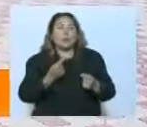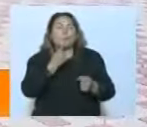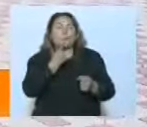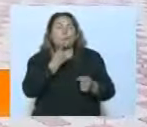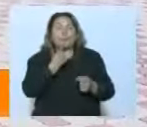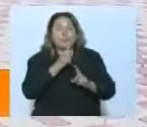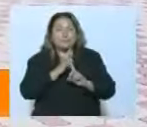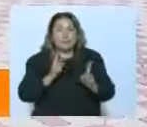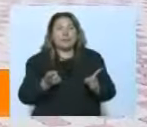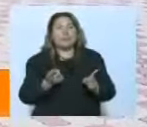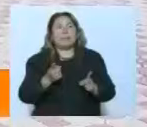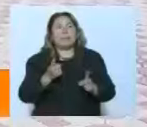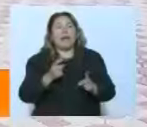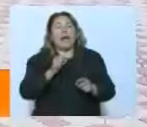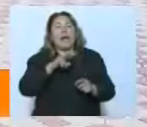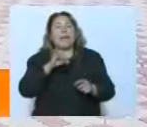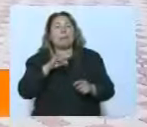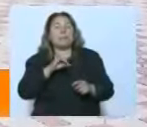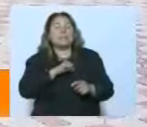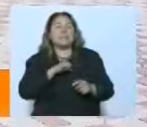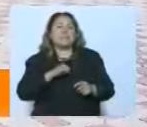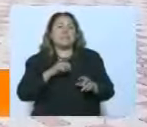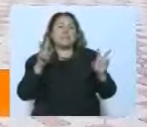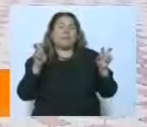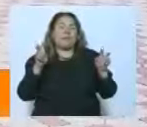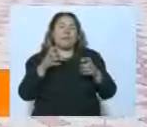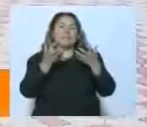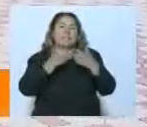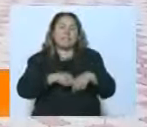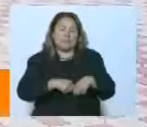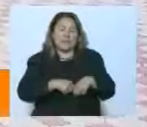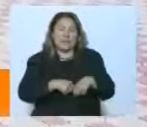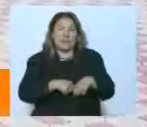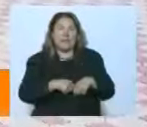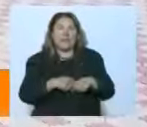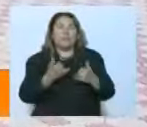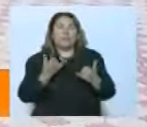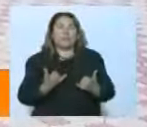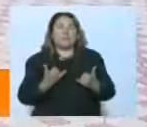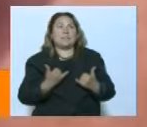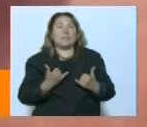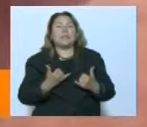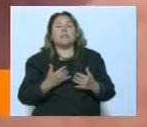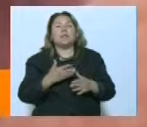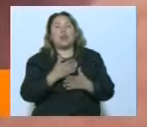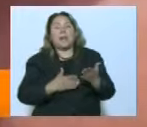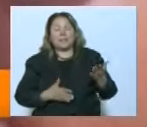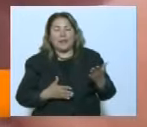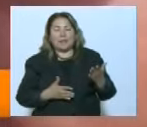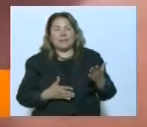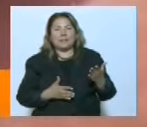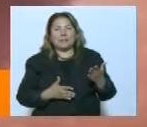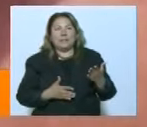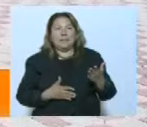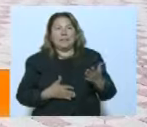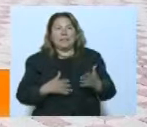ең несі Альпи менен Занин болып есептеледі. Енді бірақ оның да жалпы алғанда Нуби